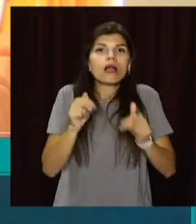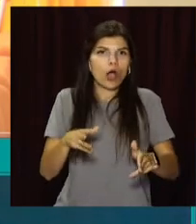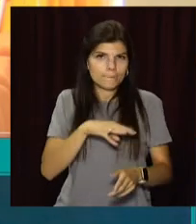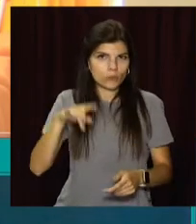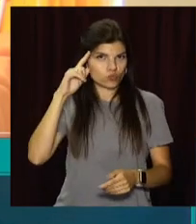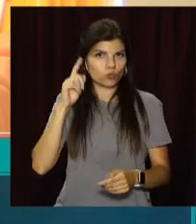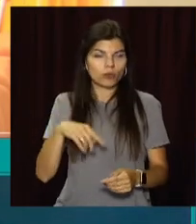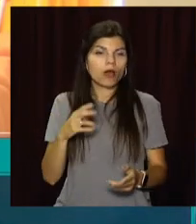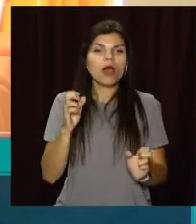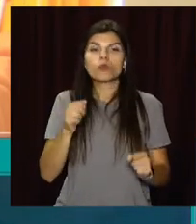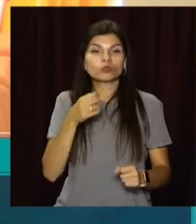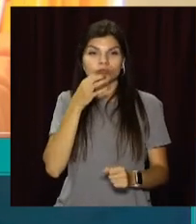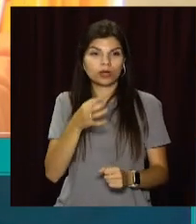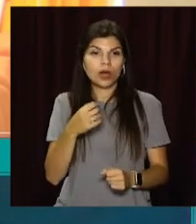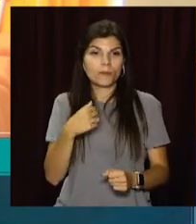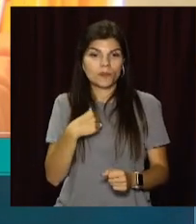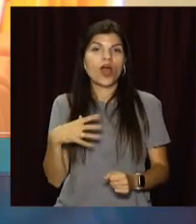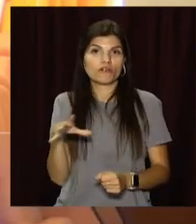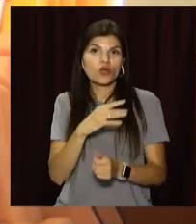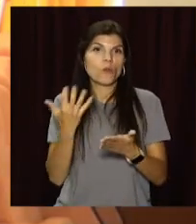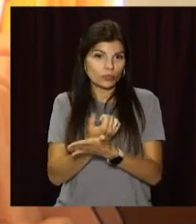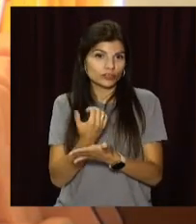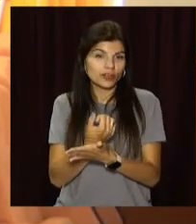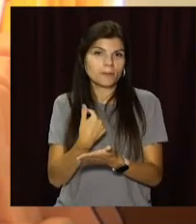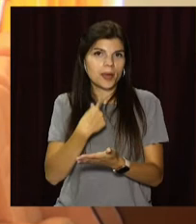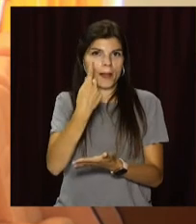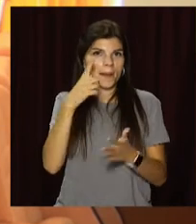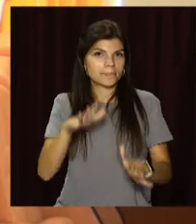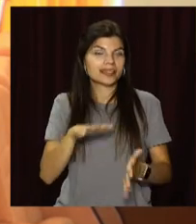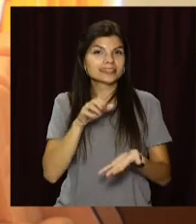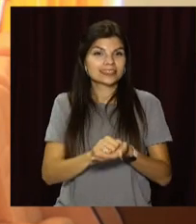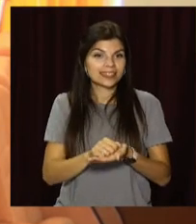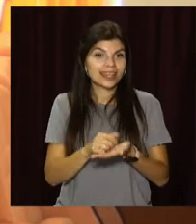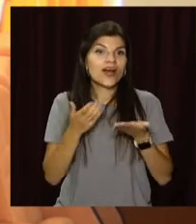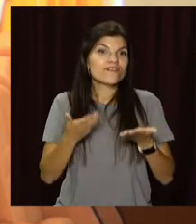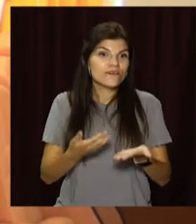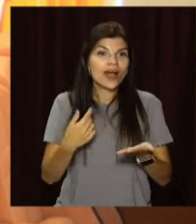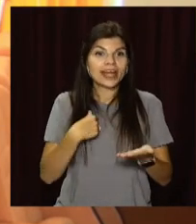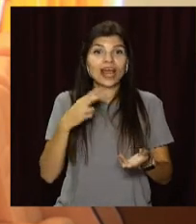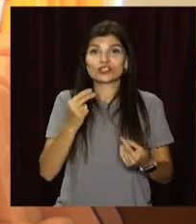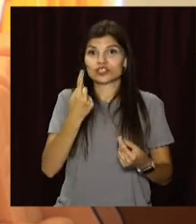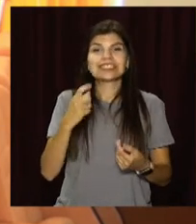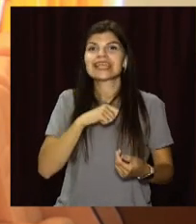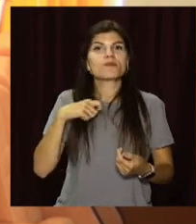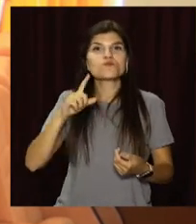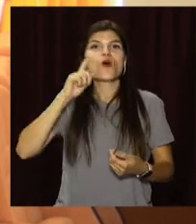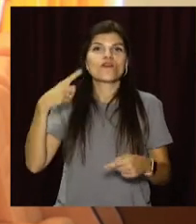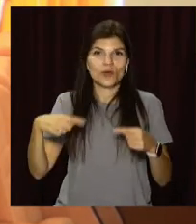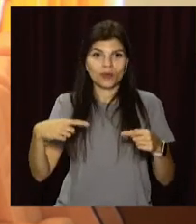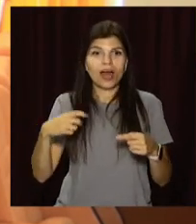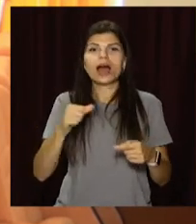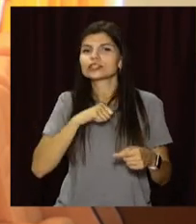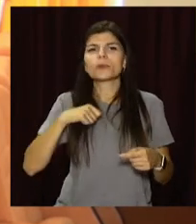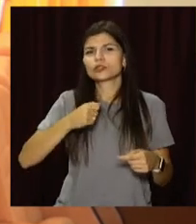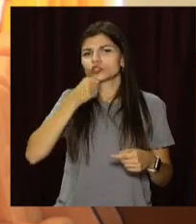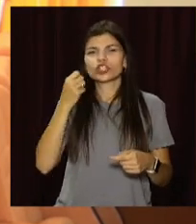так сказати, що у нас все це вийшло, ми зайняли перше місце. Я от один із наймолодших футболістів, а